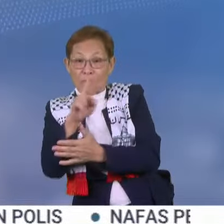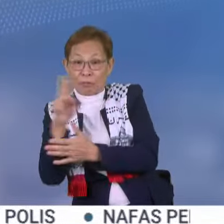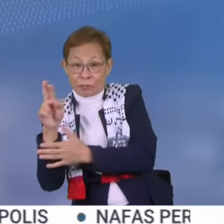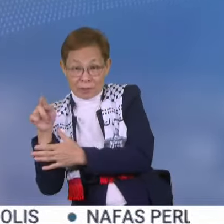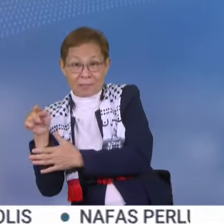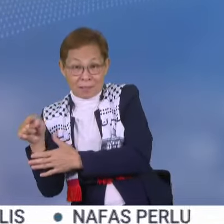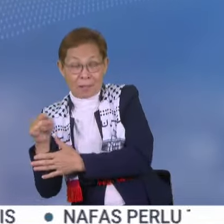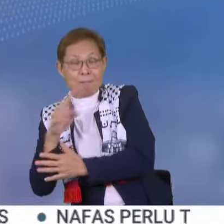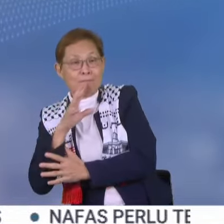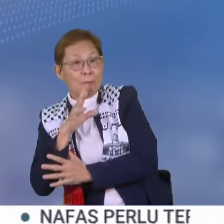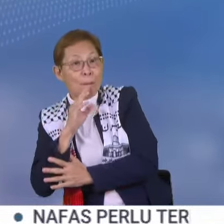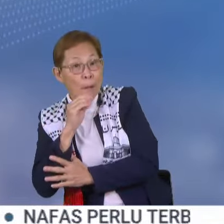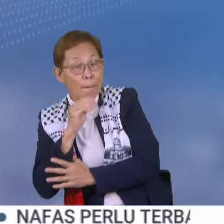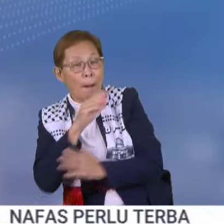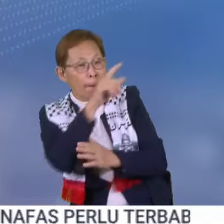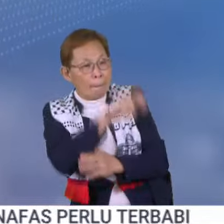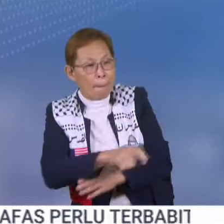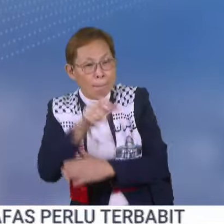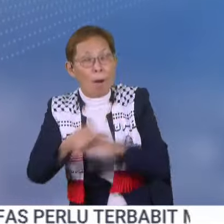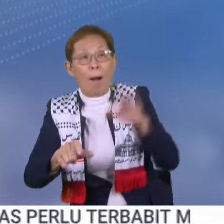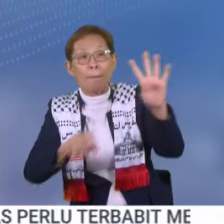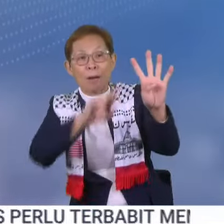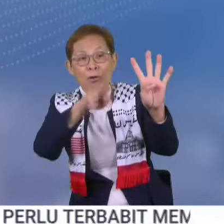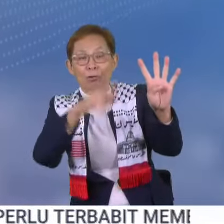Ramli bagaimanapun berkata, penduduk di